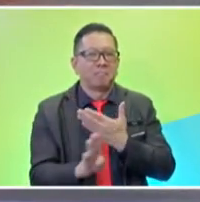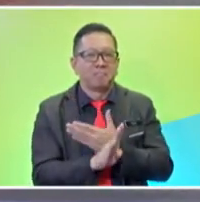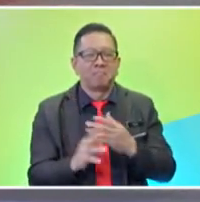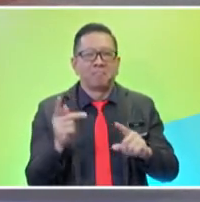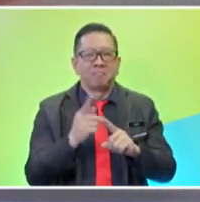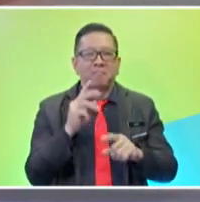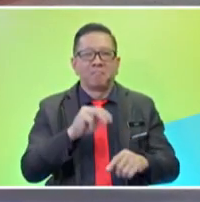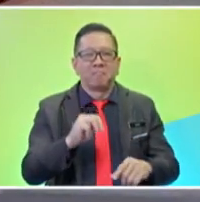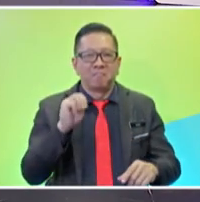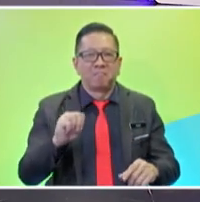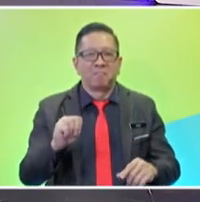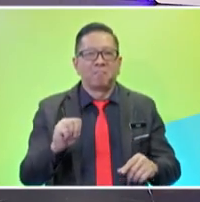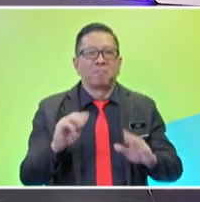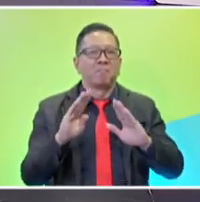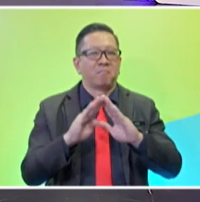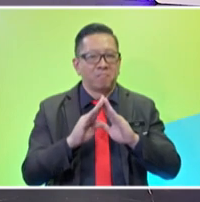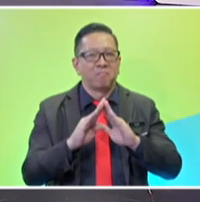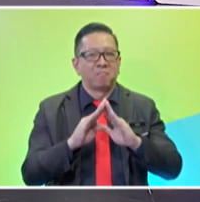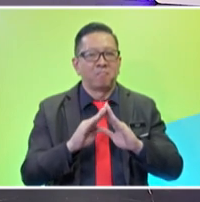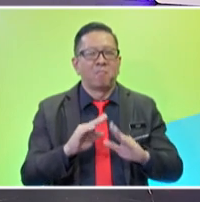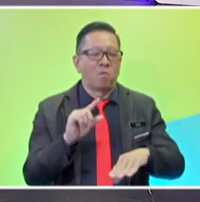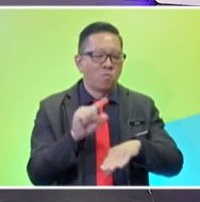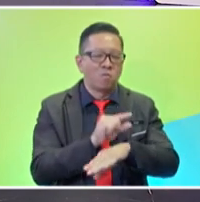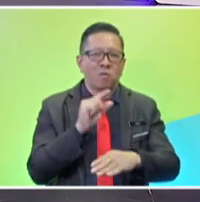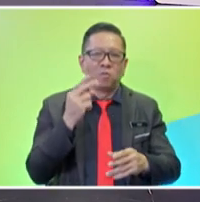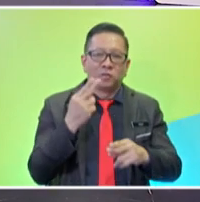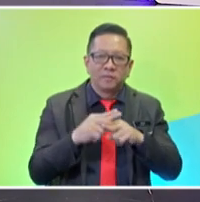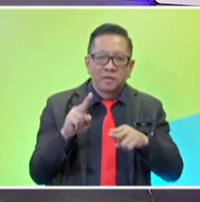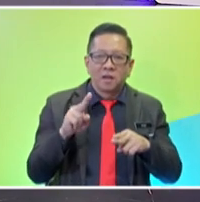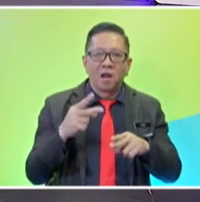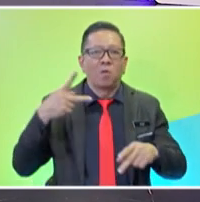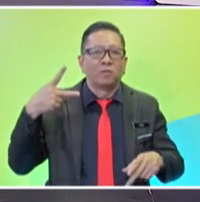murid gitu ya gunting gunung pisang